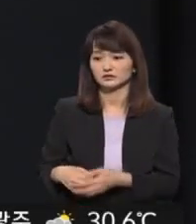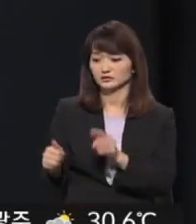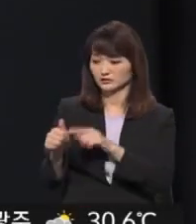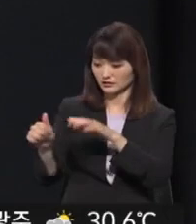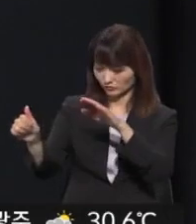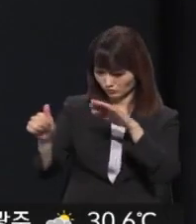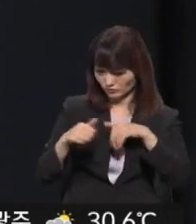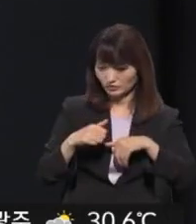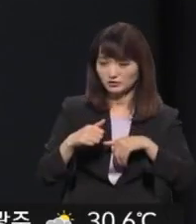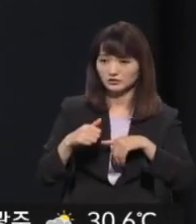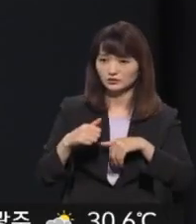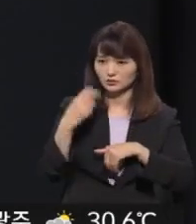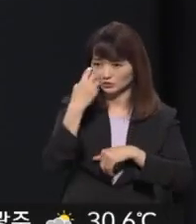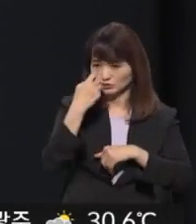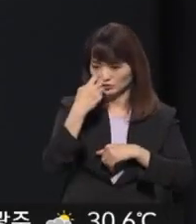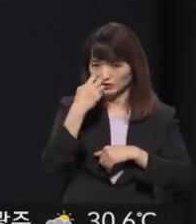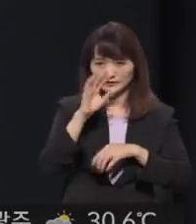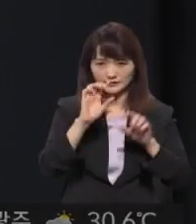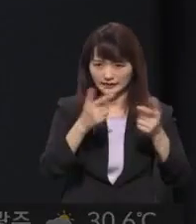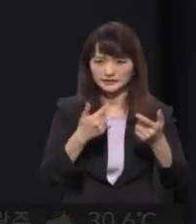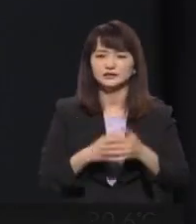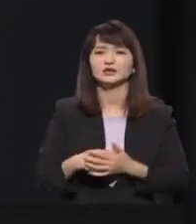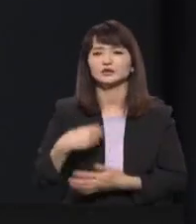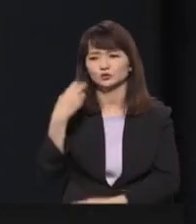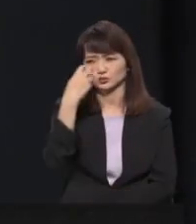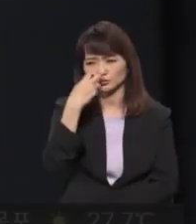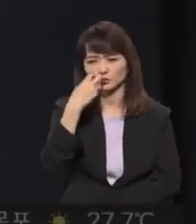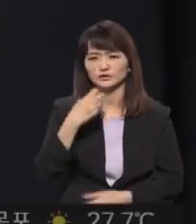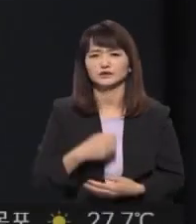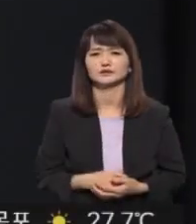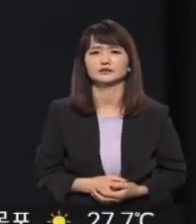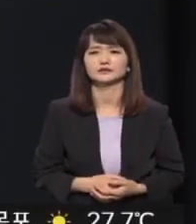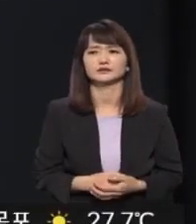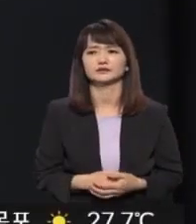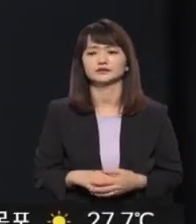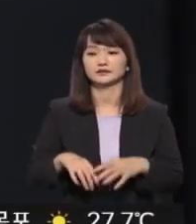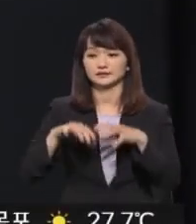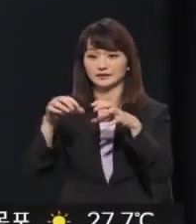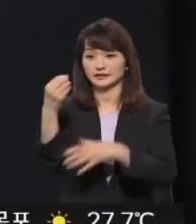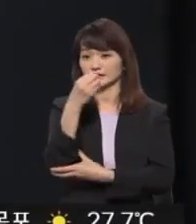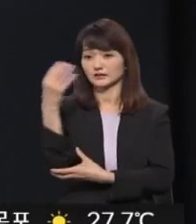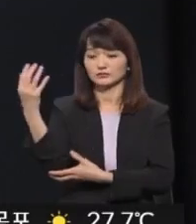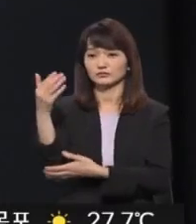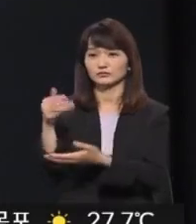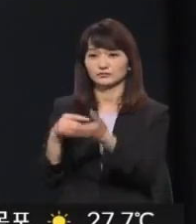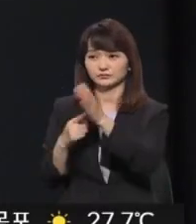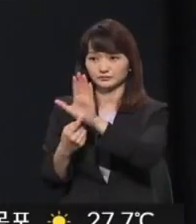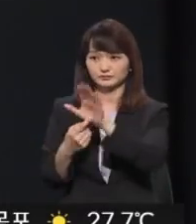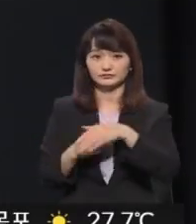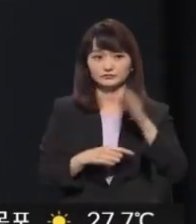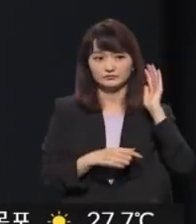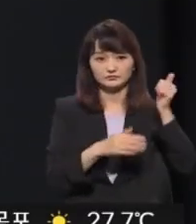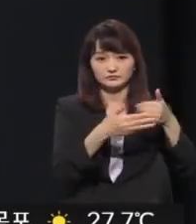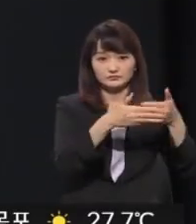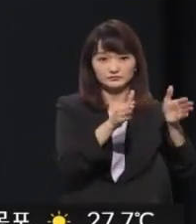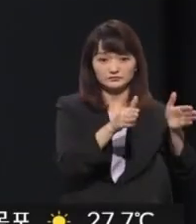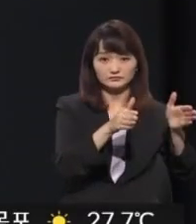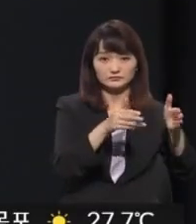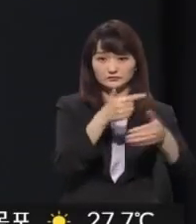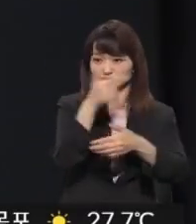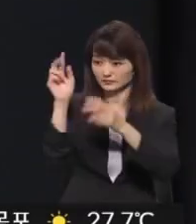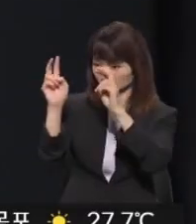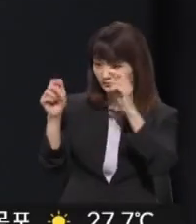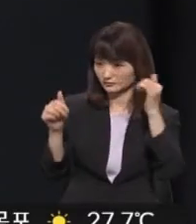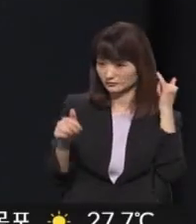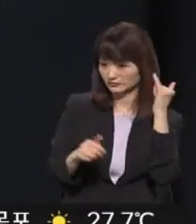조사를 뭐 그런 얘기가 들린다 지금 해서 아니 심지어는 세계일보에서 보도했지만 대통령 실에서 대기업마다 연락해서 아우